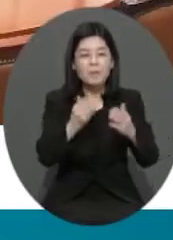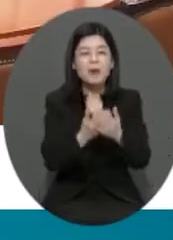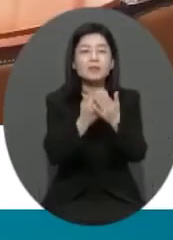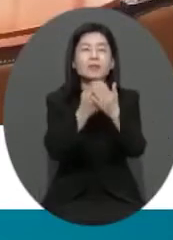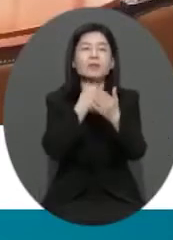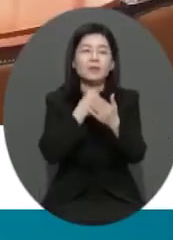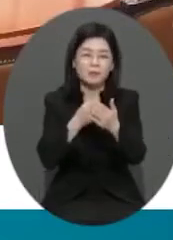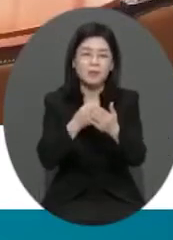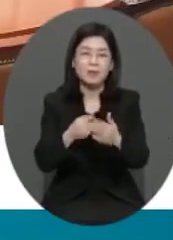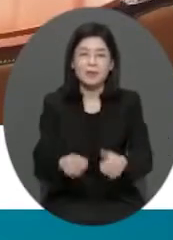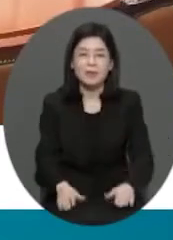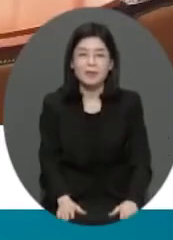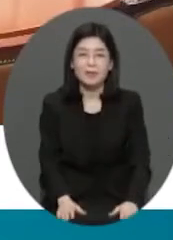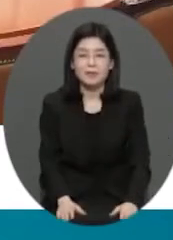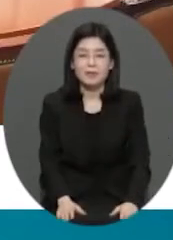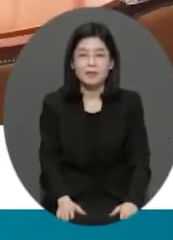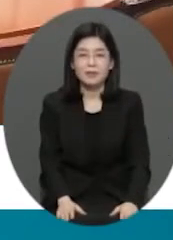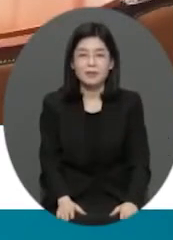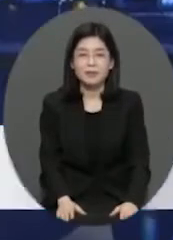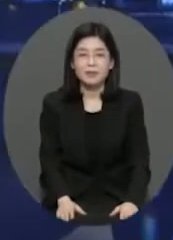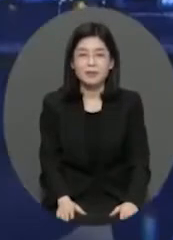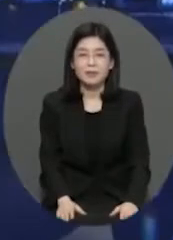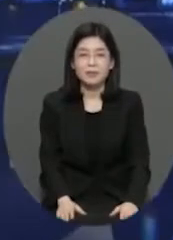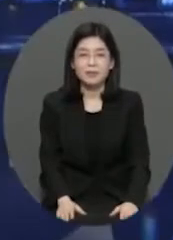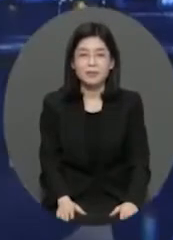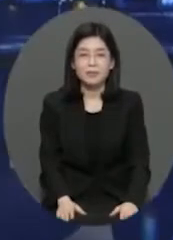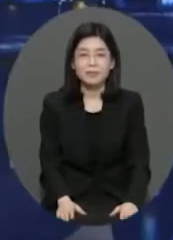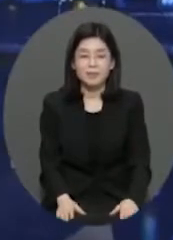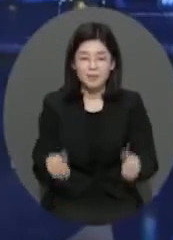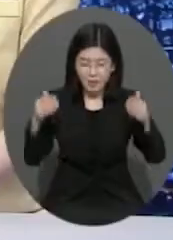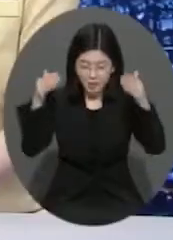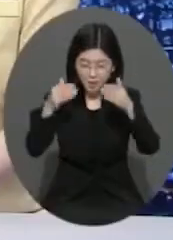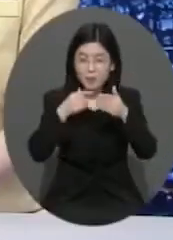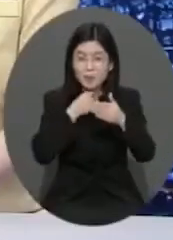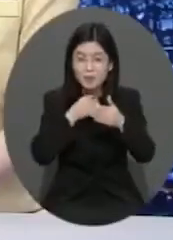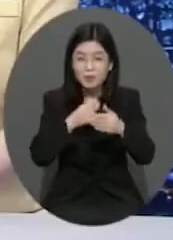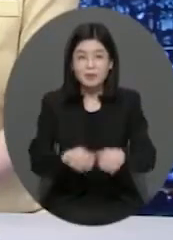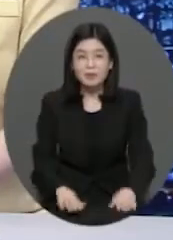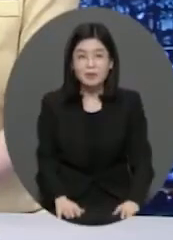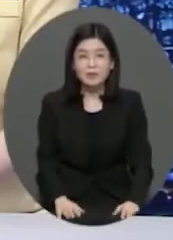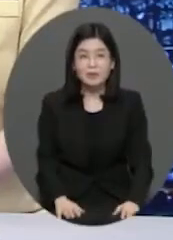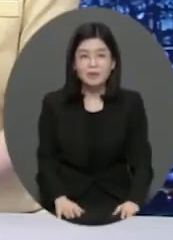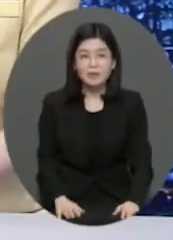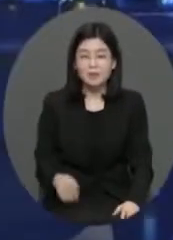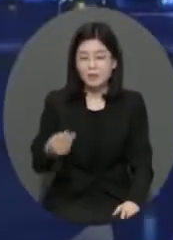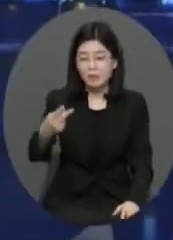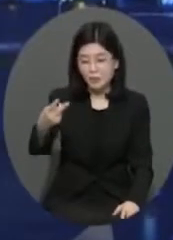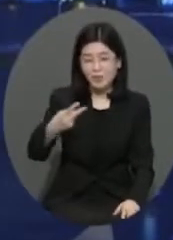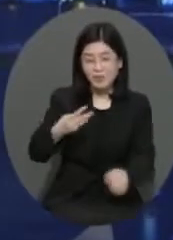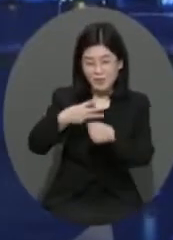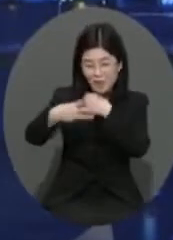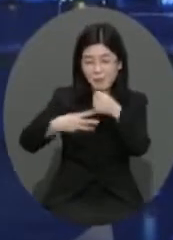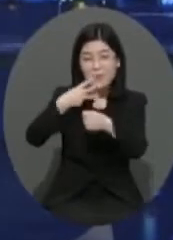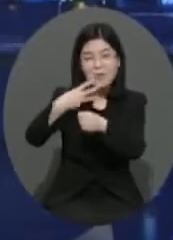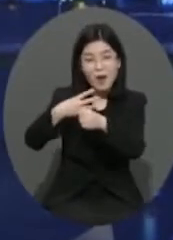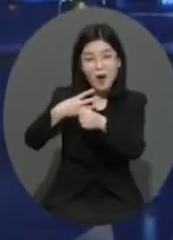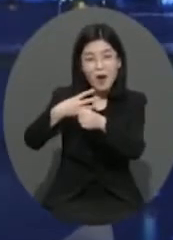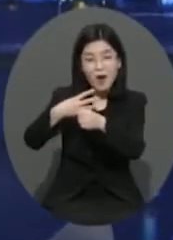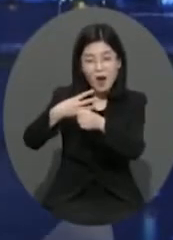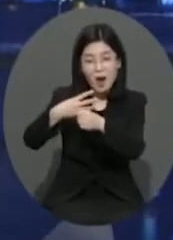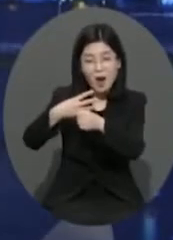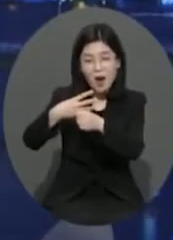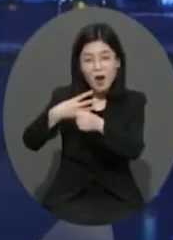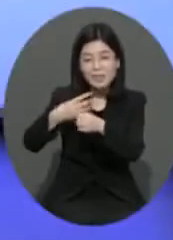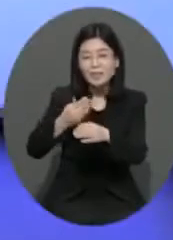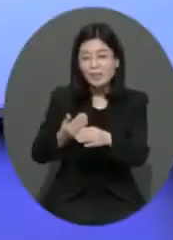집중해 보려고 합니다 4 3년만에 만났네요 4 3 정아 에서 이렇게 년을 성령과